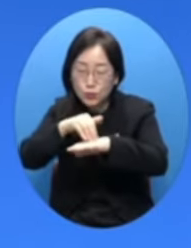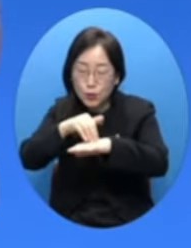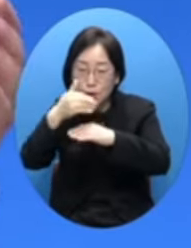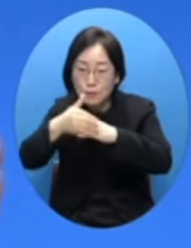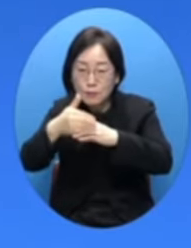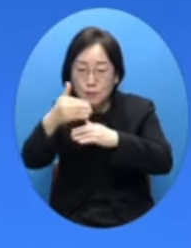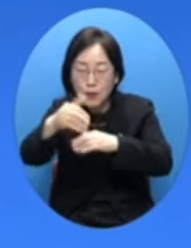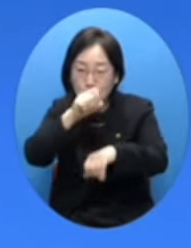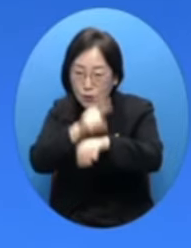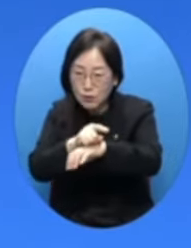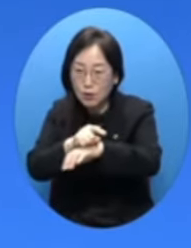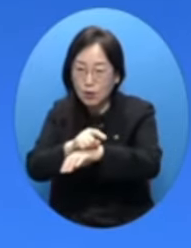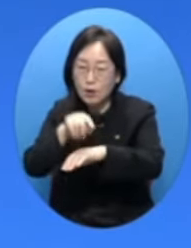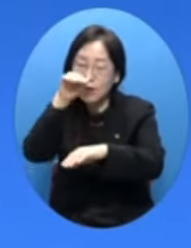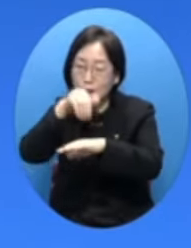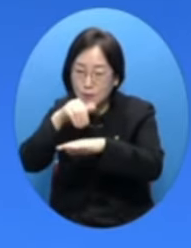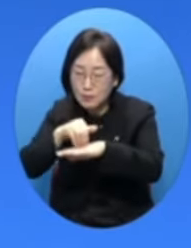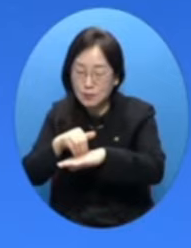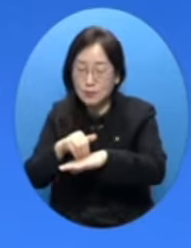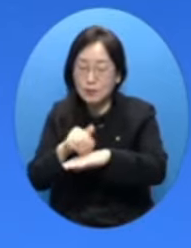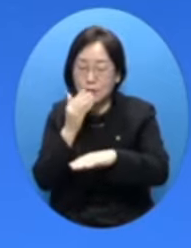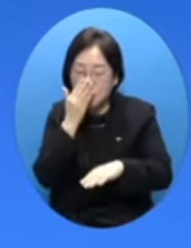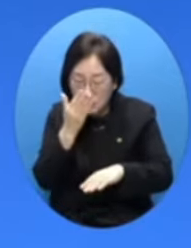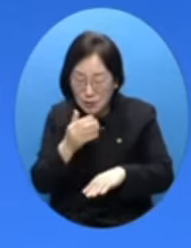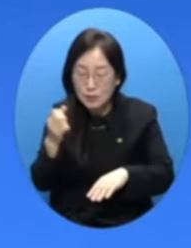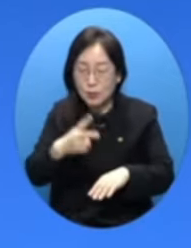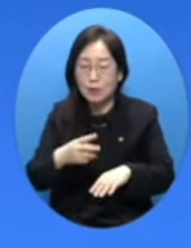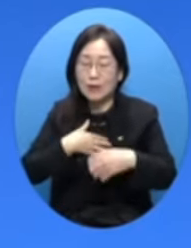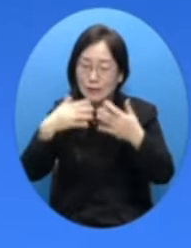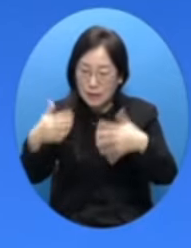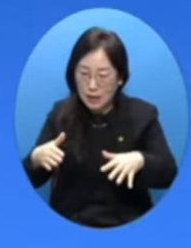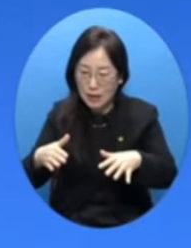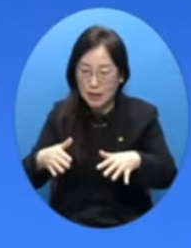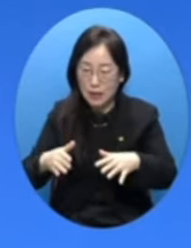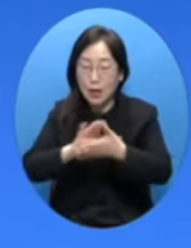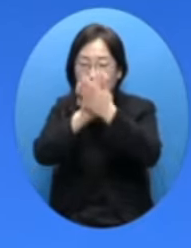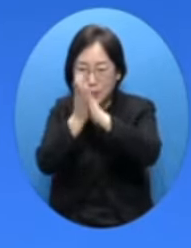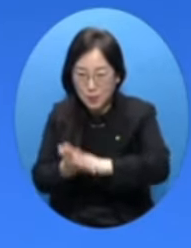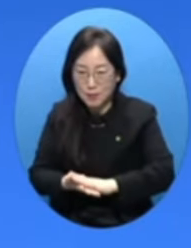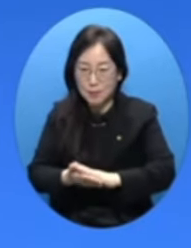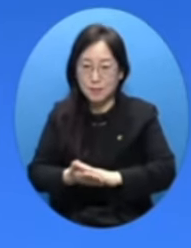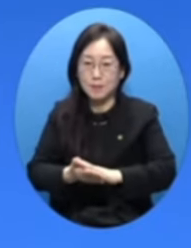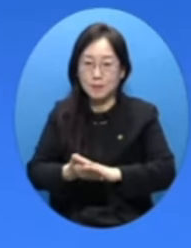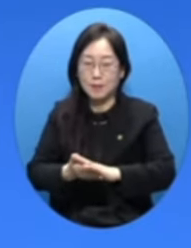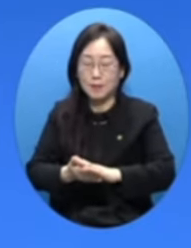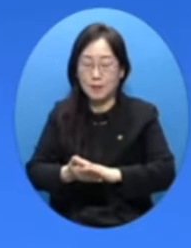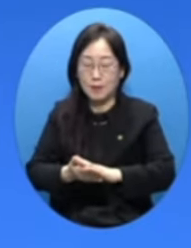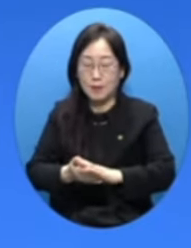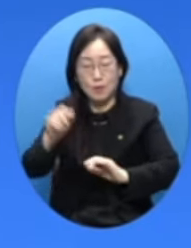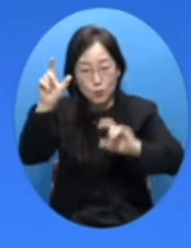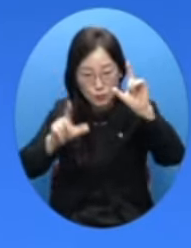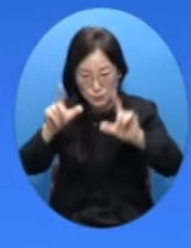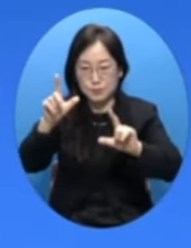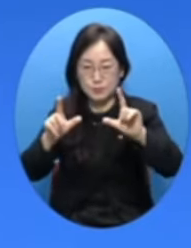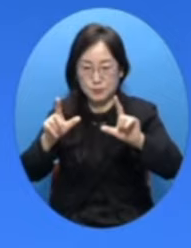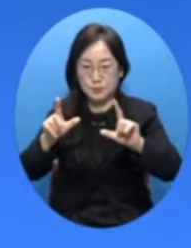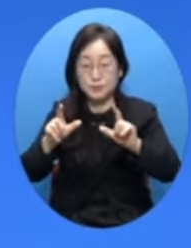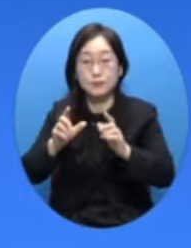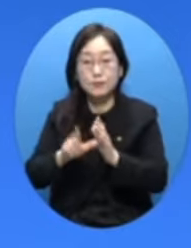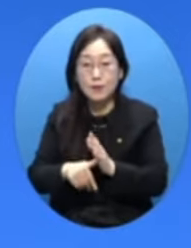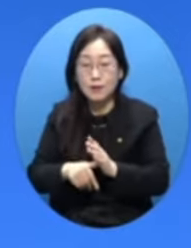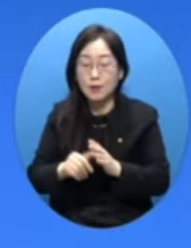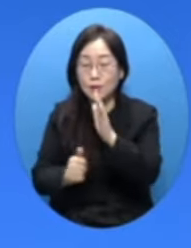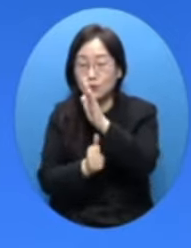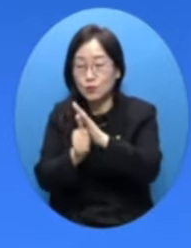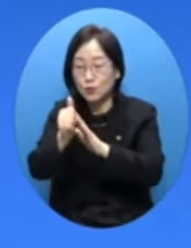성격이 다듬어지고 내가 갖고 있는 약점이 다듬어져서 변화된 모습으로 바뀌어지게 될 때